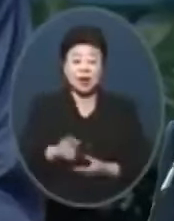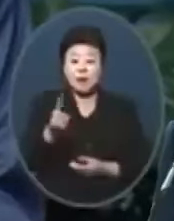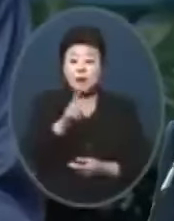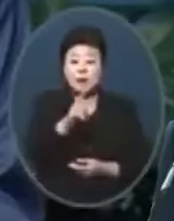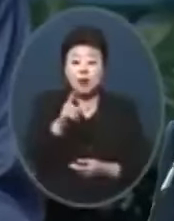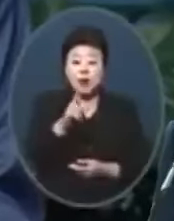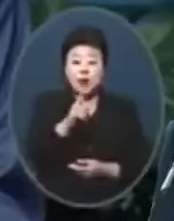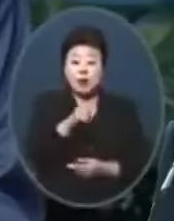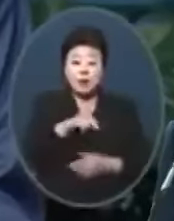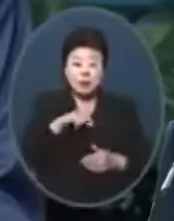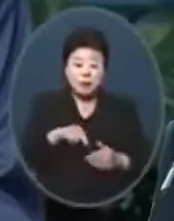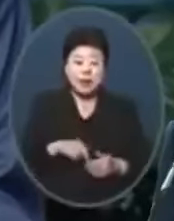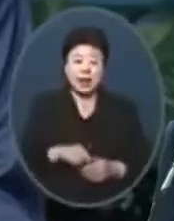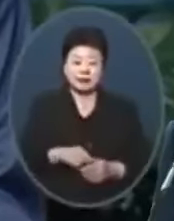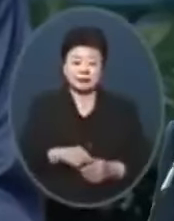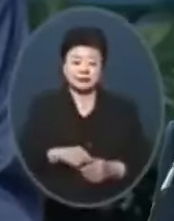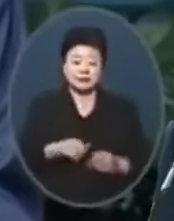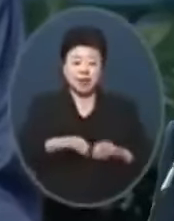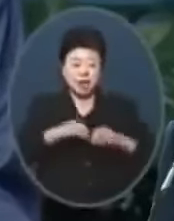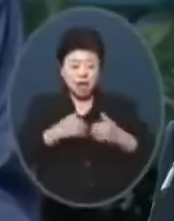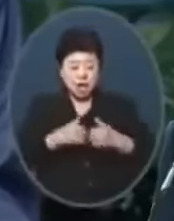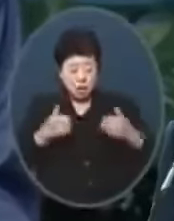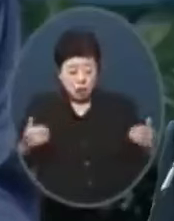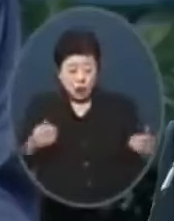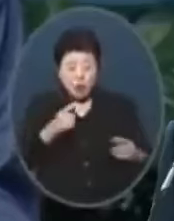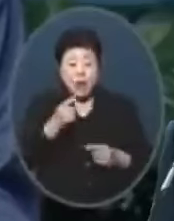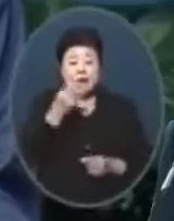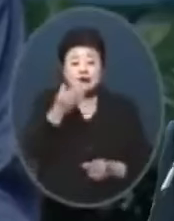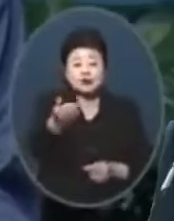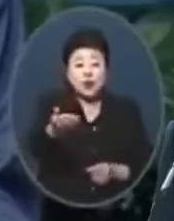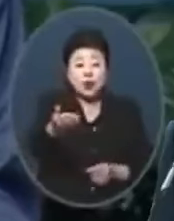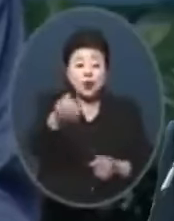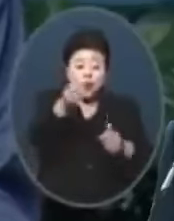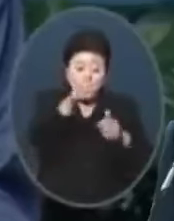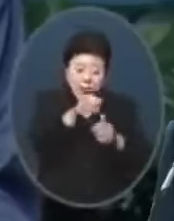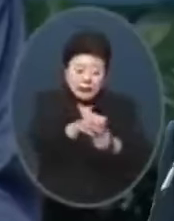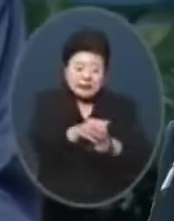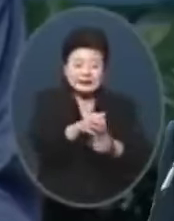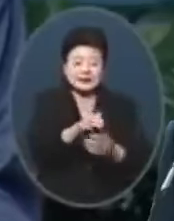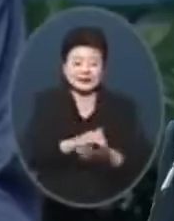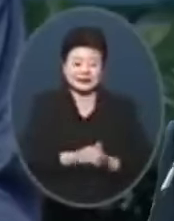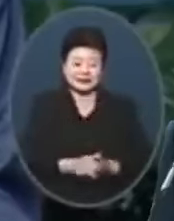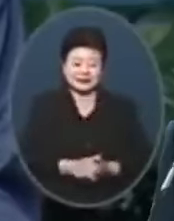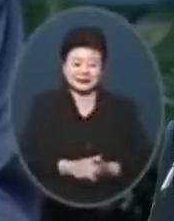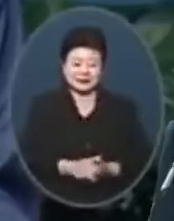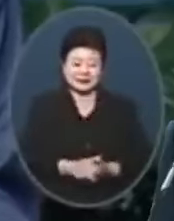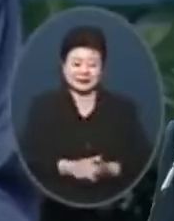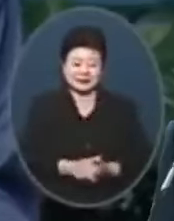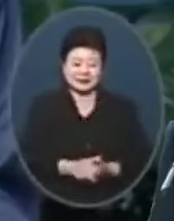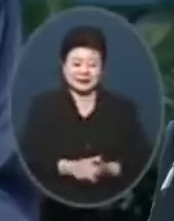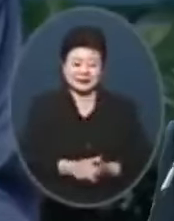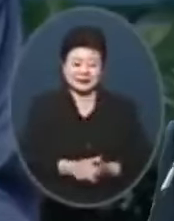무엇인지 마음을 틀어놓고 말하고 맡길 수 있는 이러한